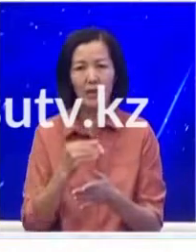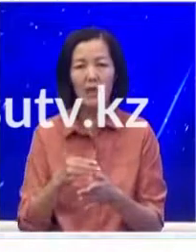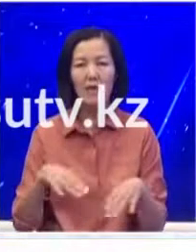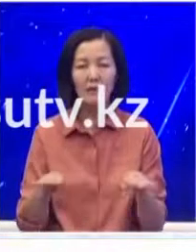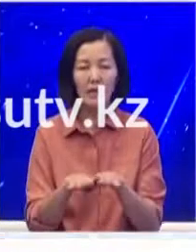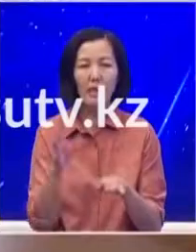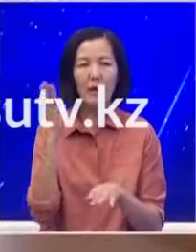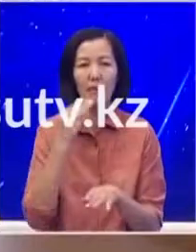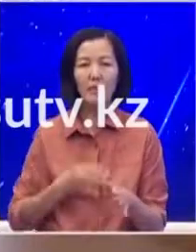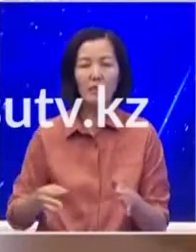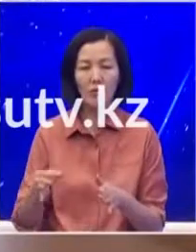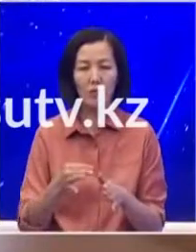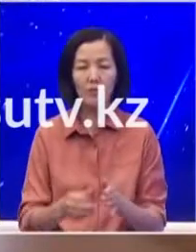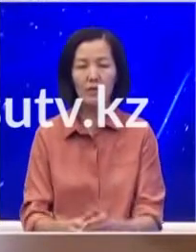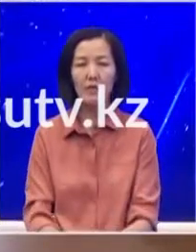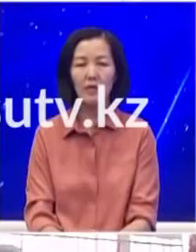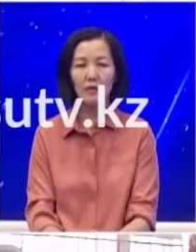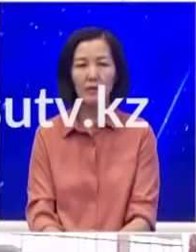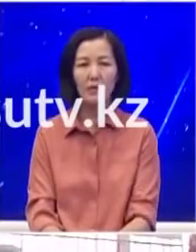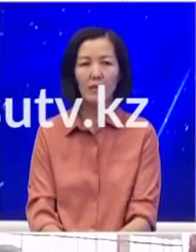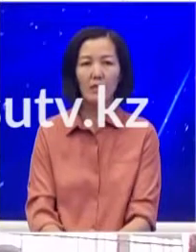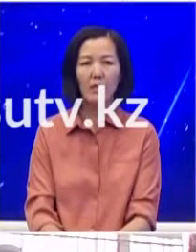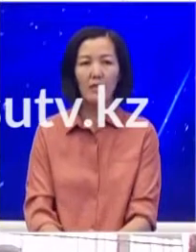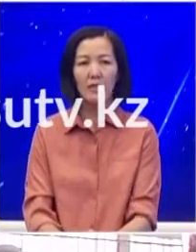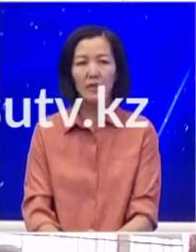так и Алматинской области.